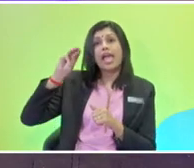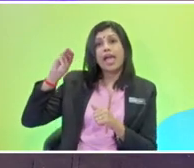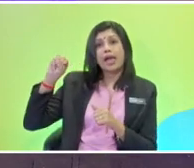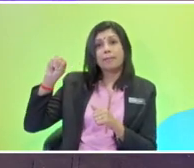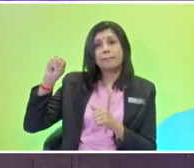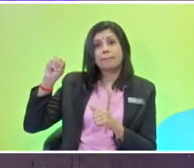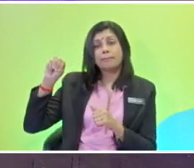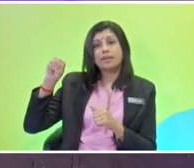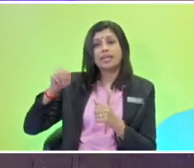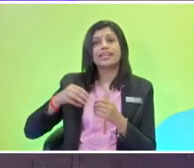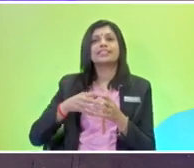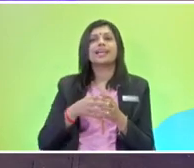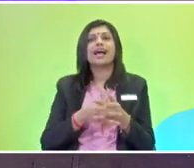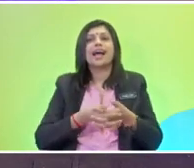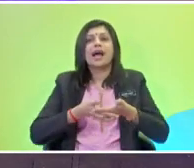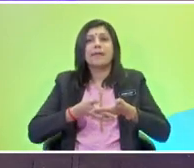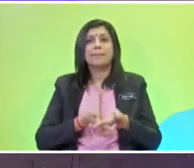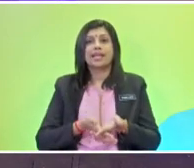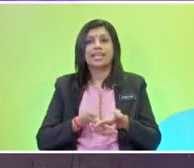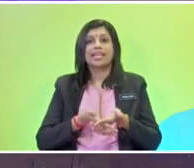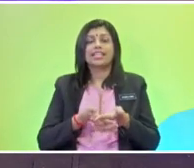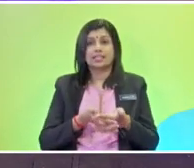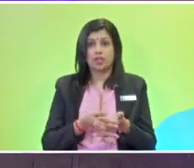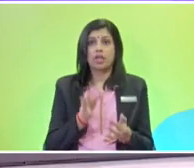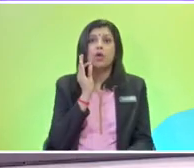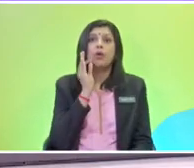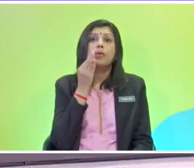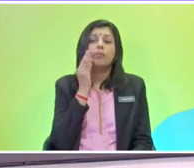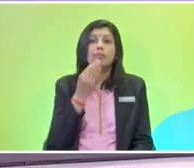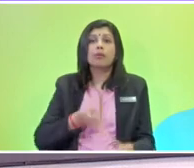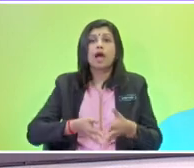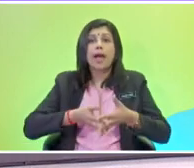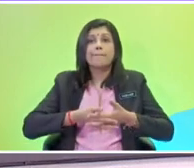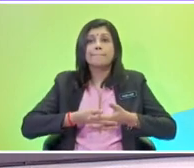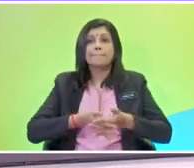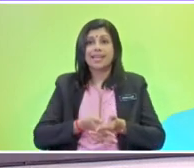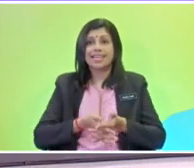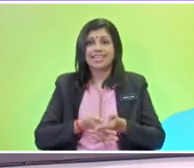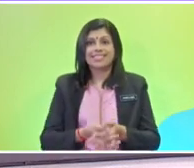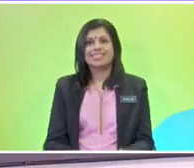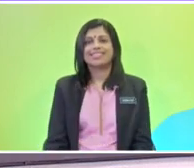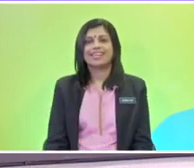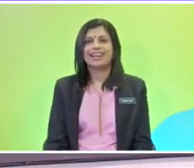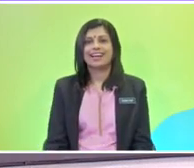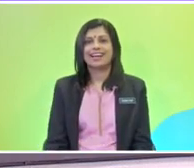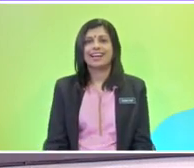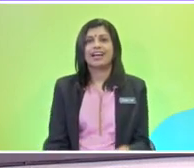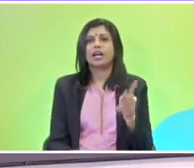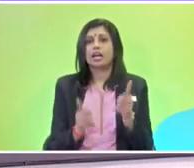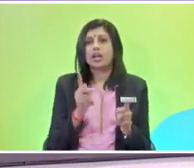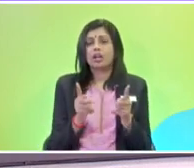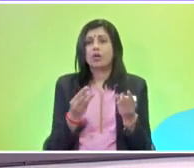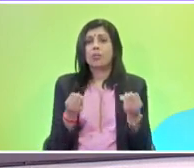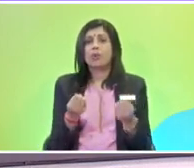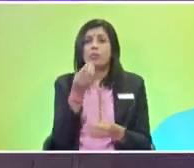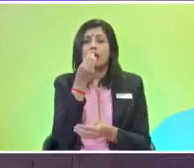Buah cuba manggis. Teka. Ya, betul. Murid-murid, ini buah manggis. Kalau kita nak keluarkan isi dia macam mana,